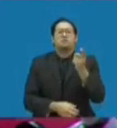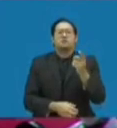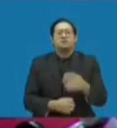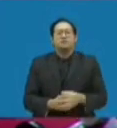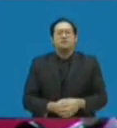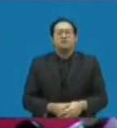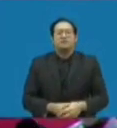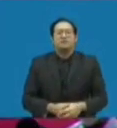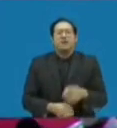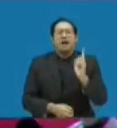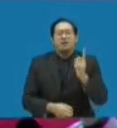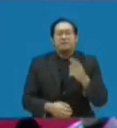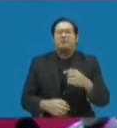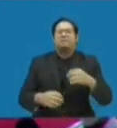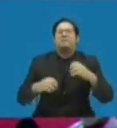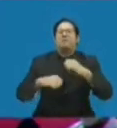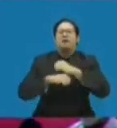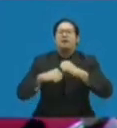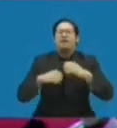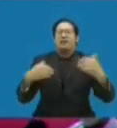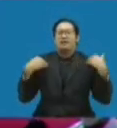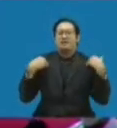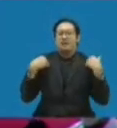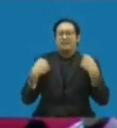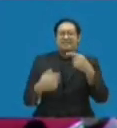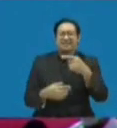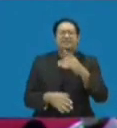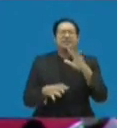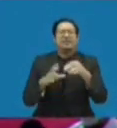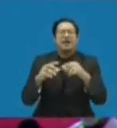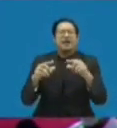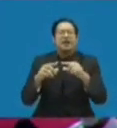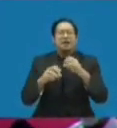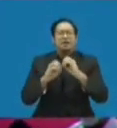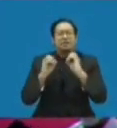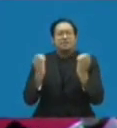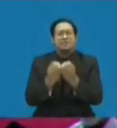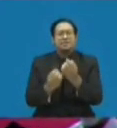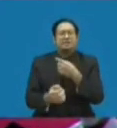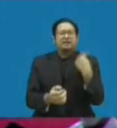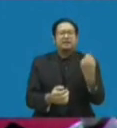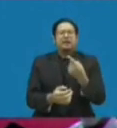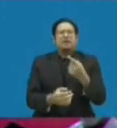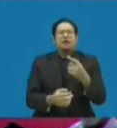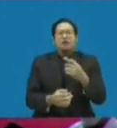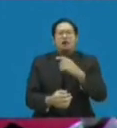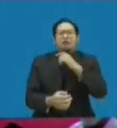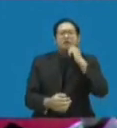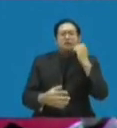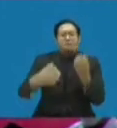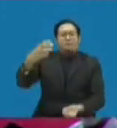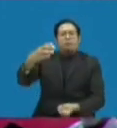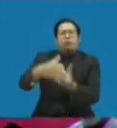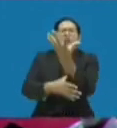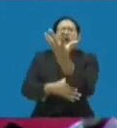yang menjadi gawean organisasi kita sungguh Tengah mengalami perkembangan yang sangat spektakuler